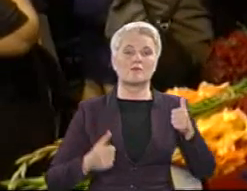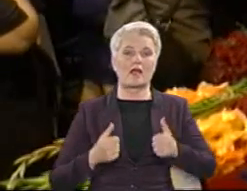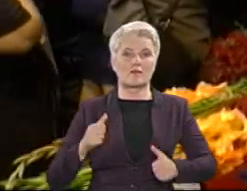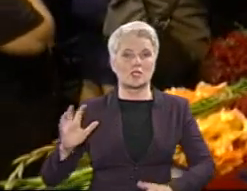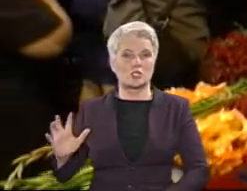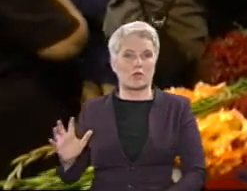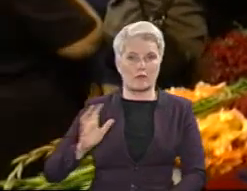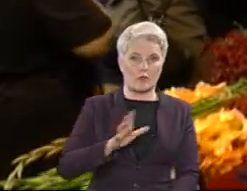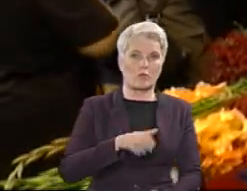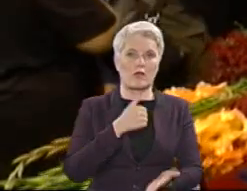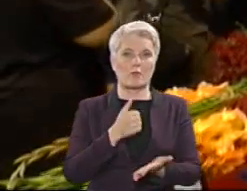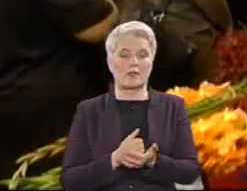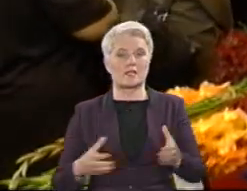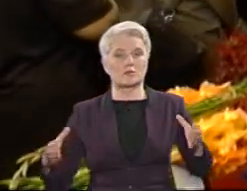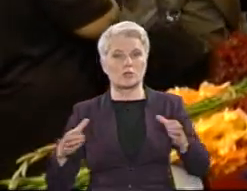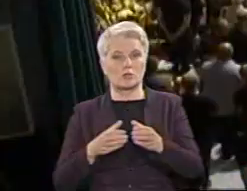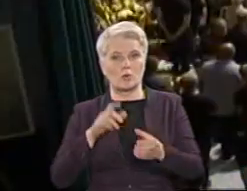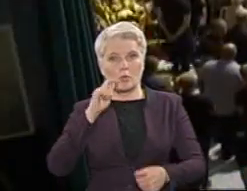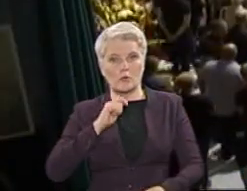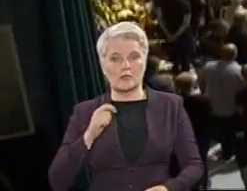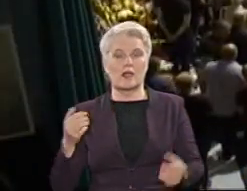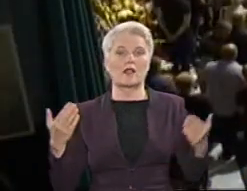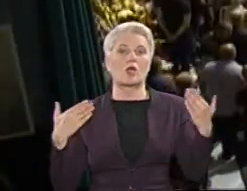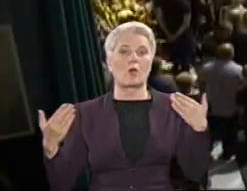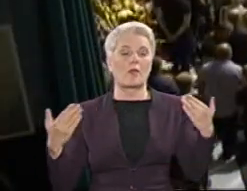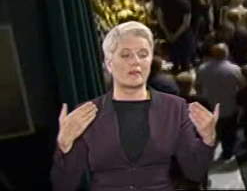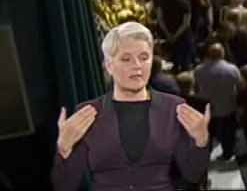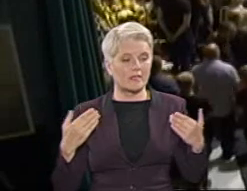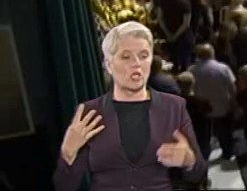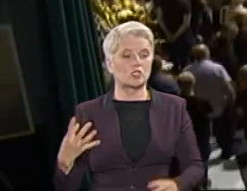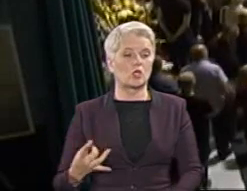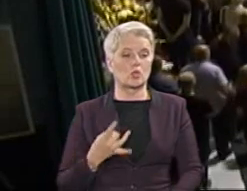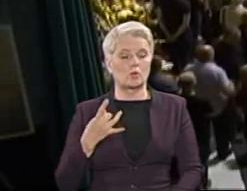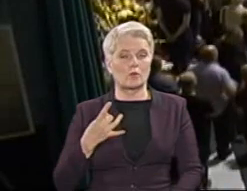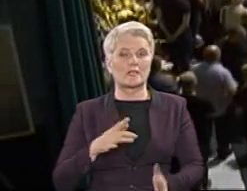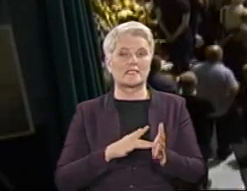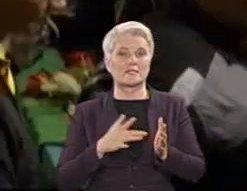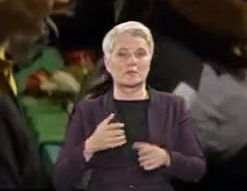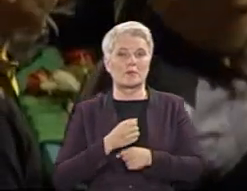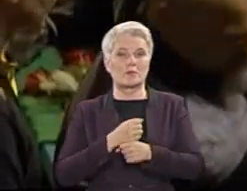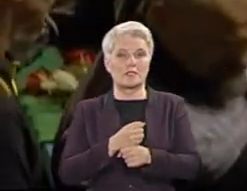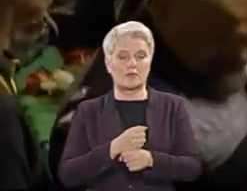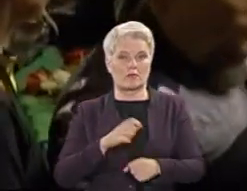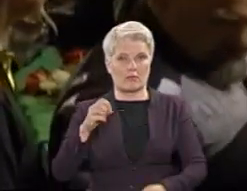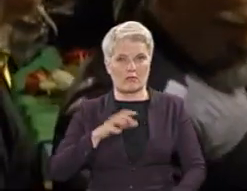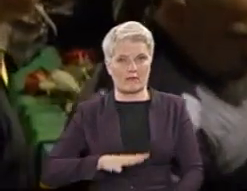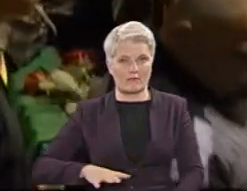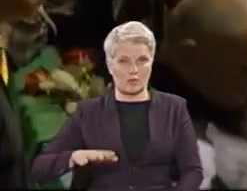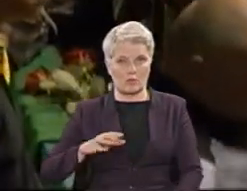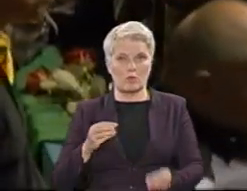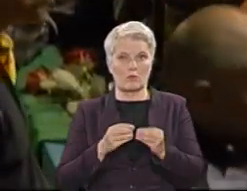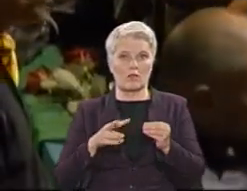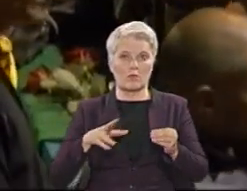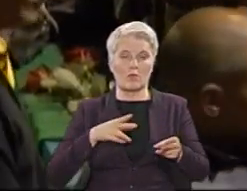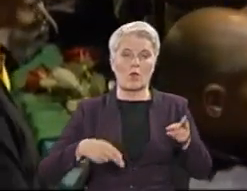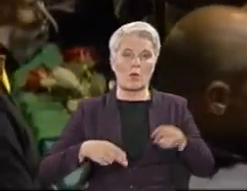капітаном збірної України з легкої атлетики, чотириразовий срібний призер Кубку Європи. 10 липня Роману зробили